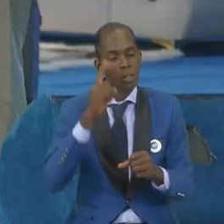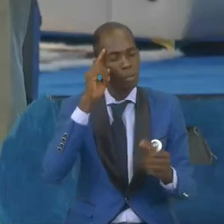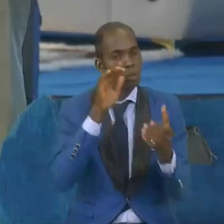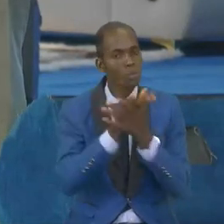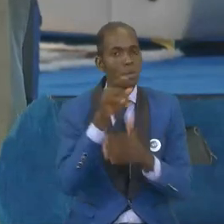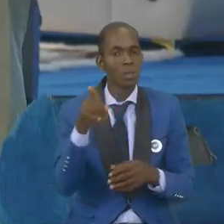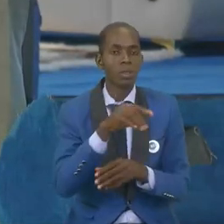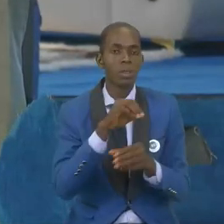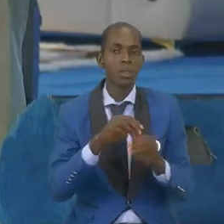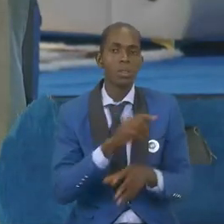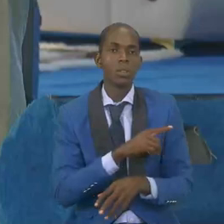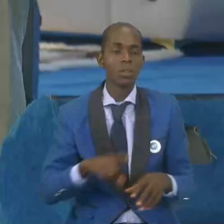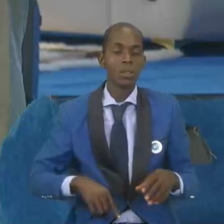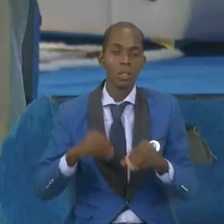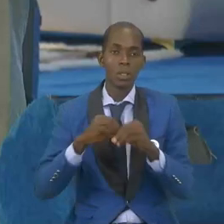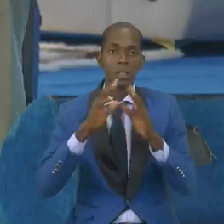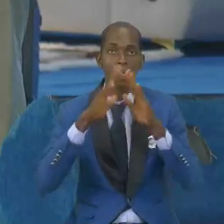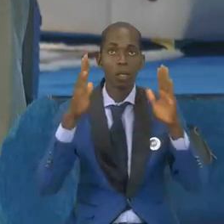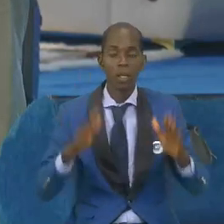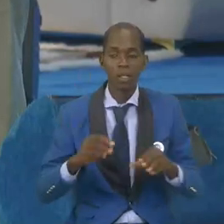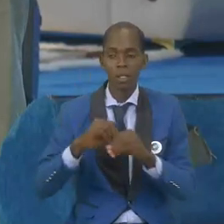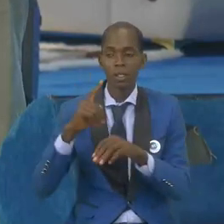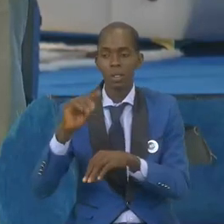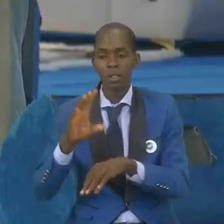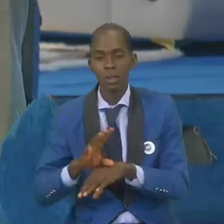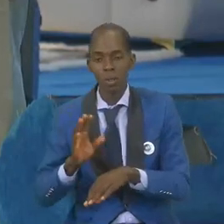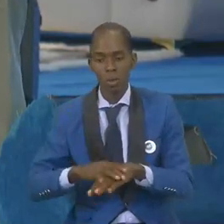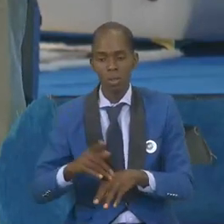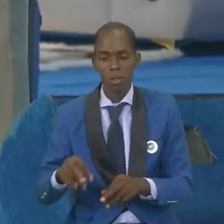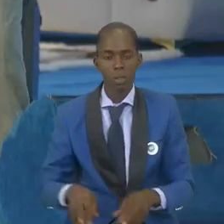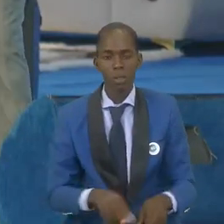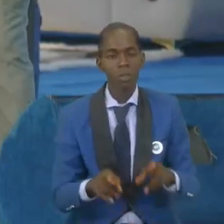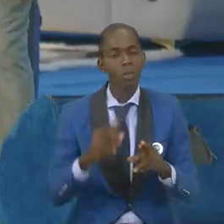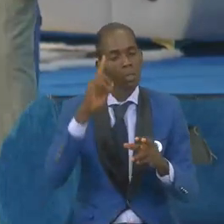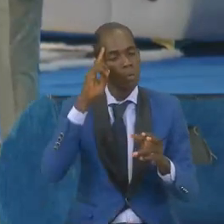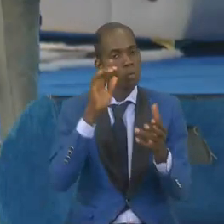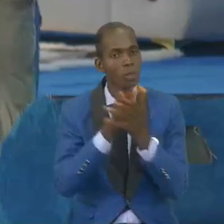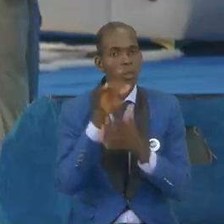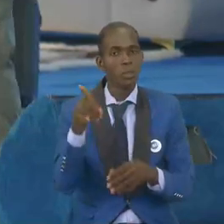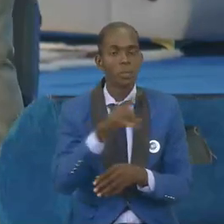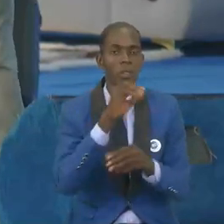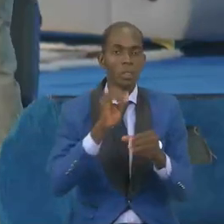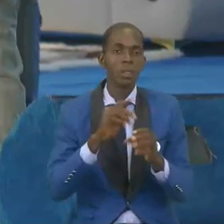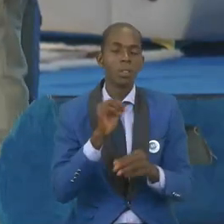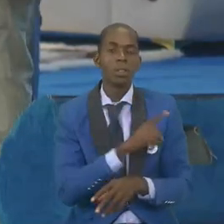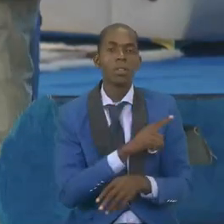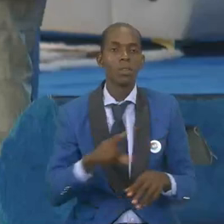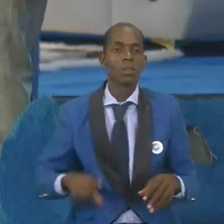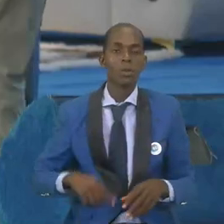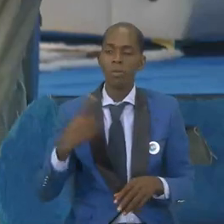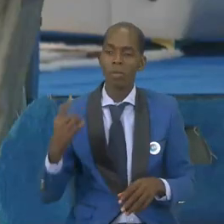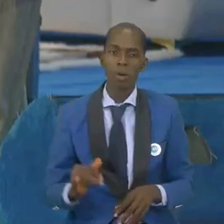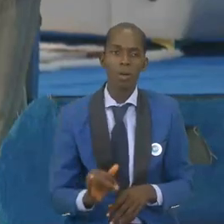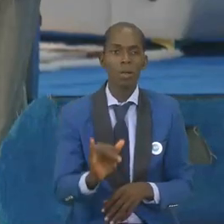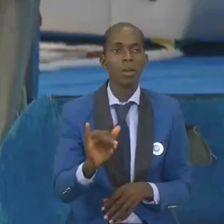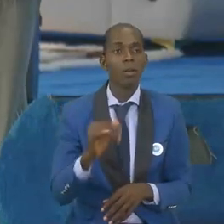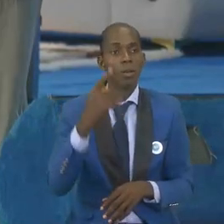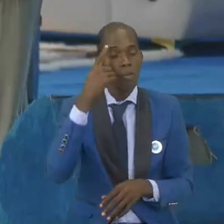la fin de l'année, au début de l'année, confiez-vous en l'Éternel. Ah, dans la maison, dans l'église, dans la